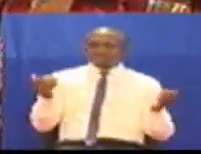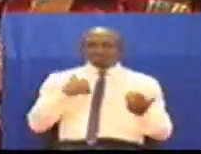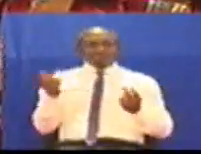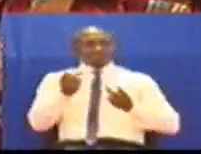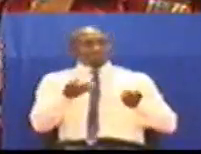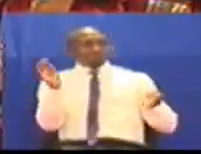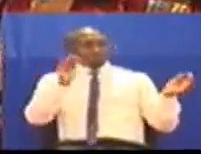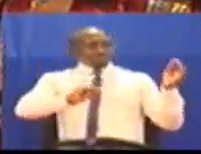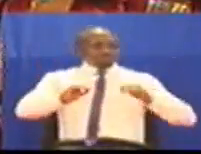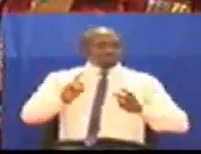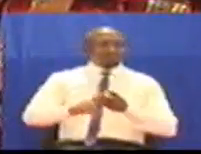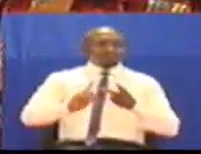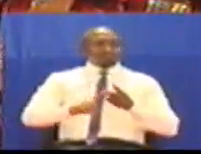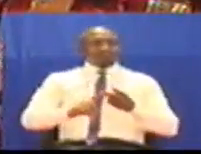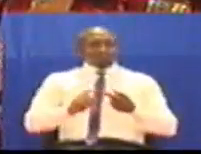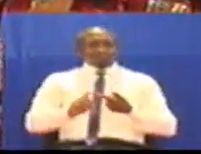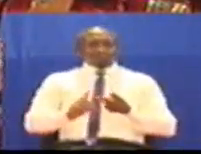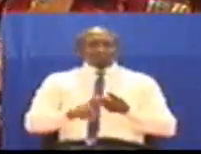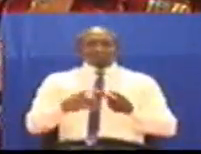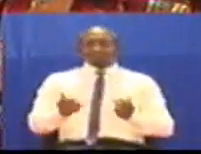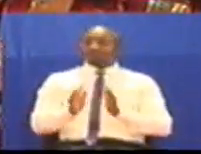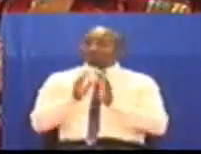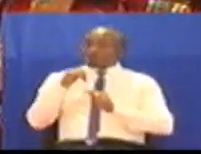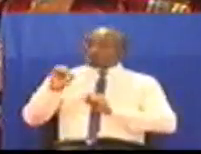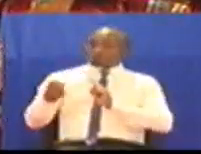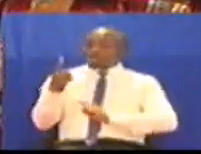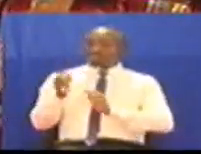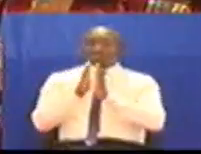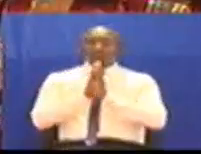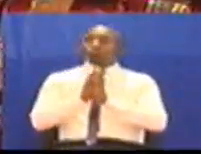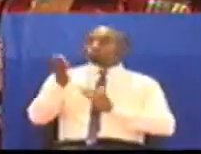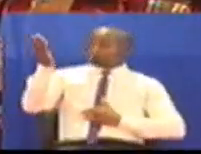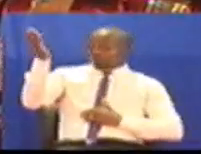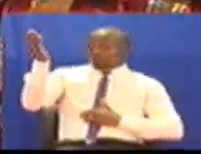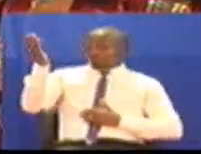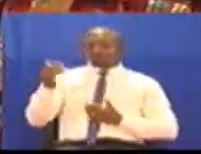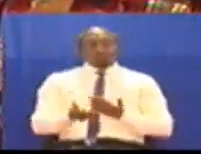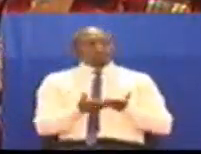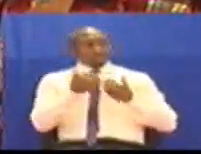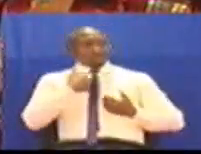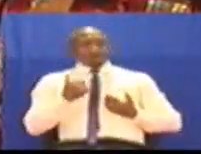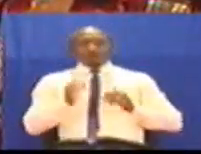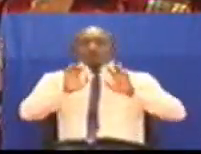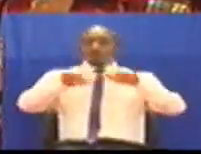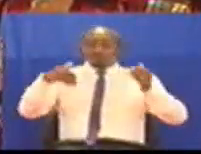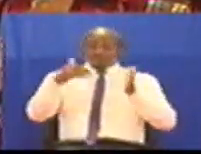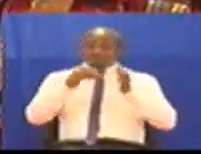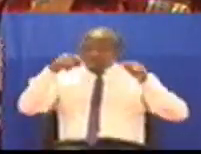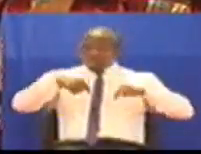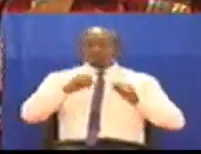kuchangia. Hali ya yote namshukuru Mwenyezi Mungu mwenye wingi wa rehema aliyotuwezesha wabunge sisi wote mpaka leo kuwepo